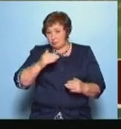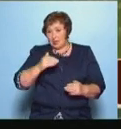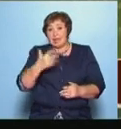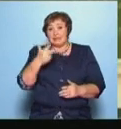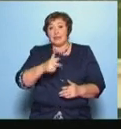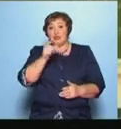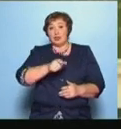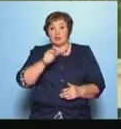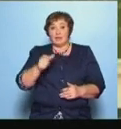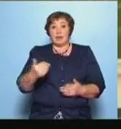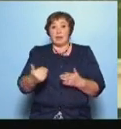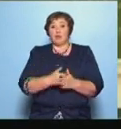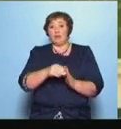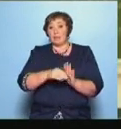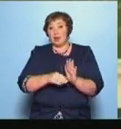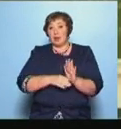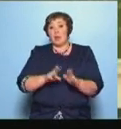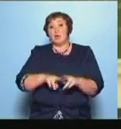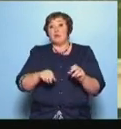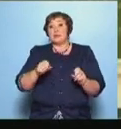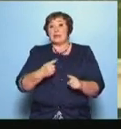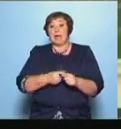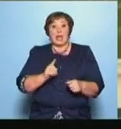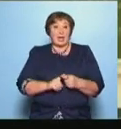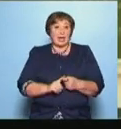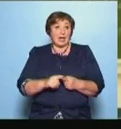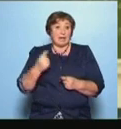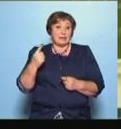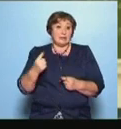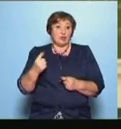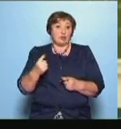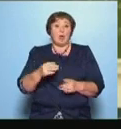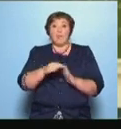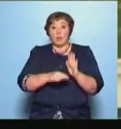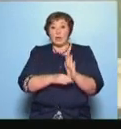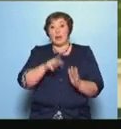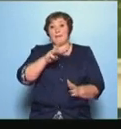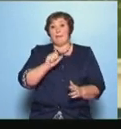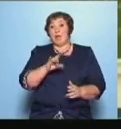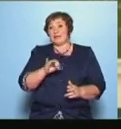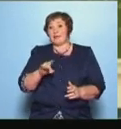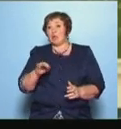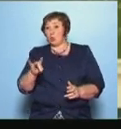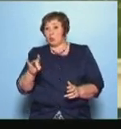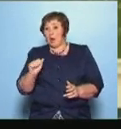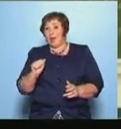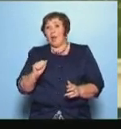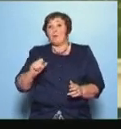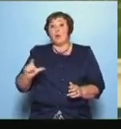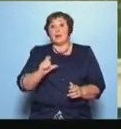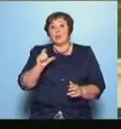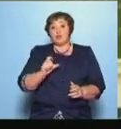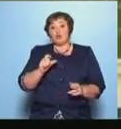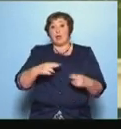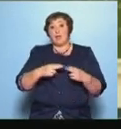нас идут по программам бакалавриата и специалитета, и один идет по программе магистратуры. Это технологическое машинное